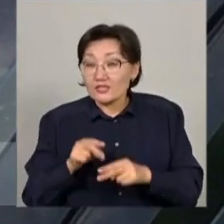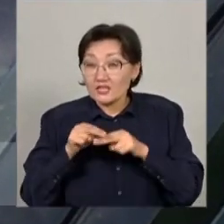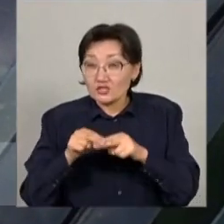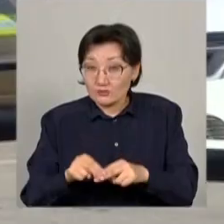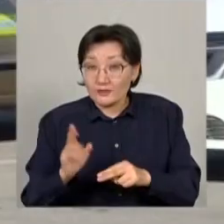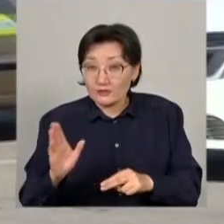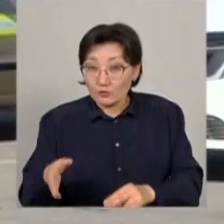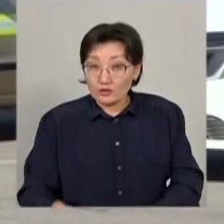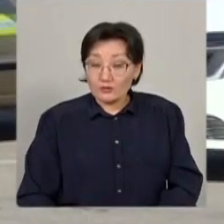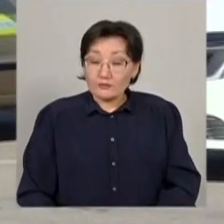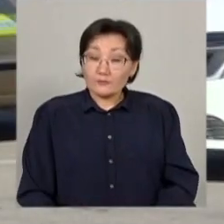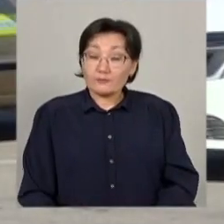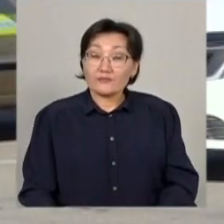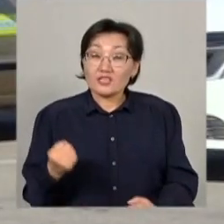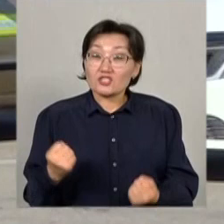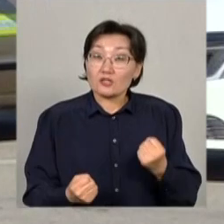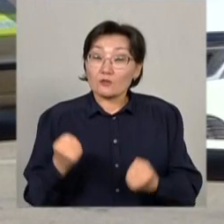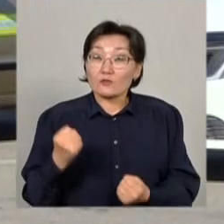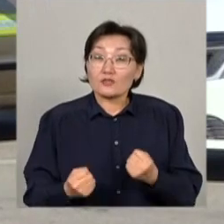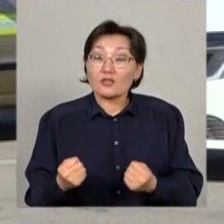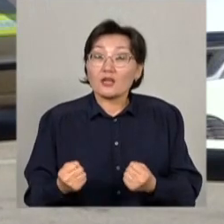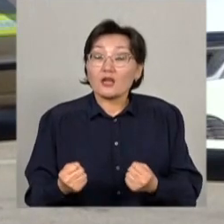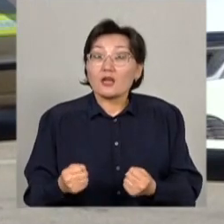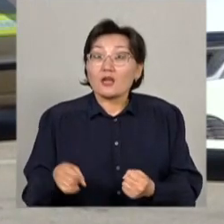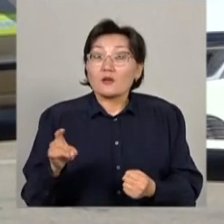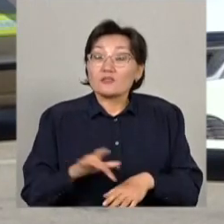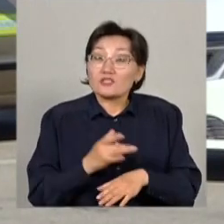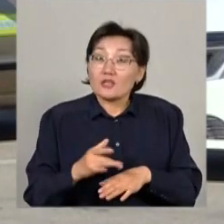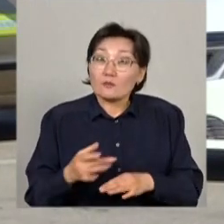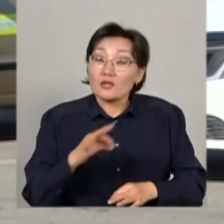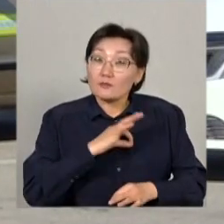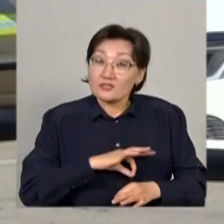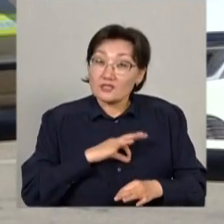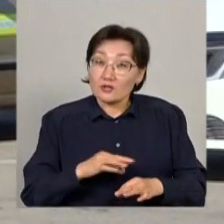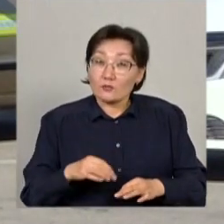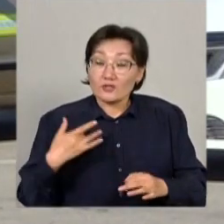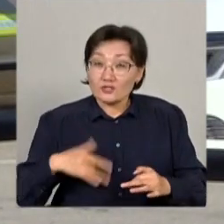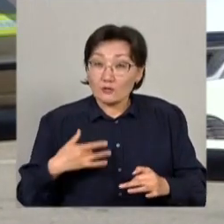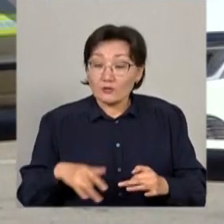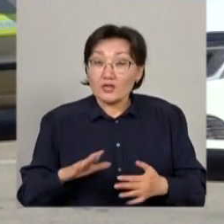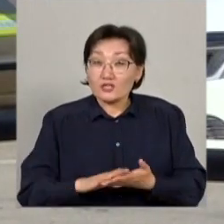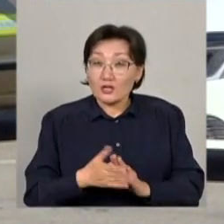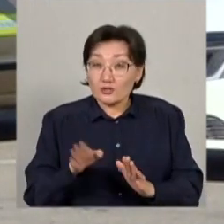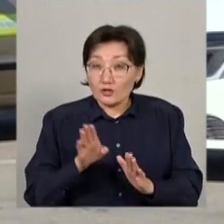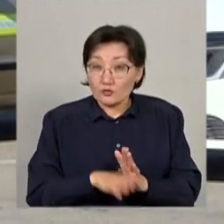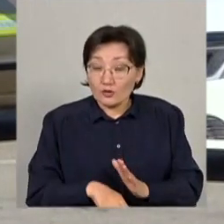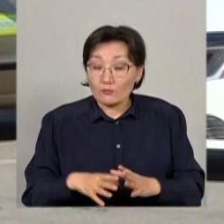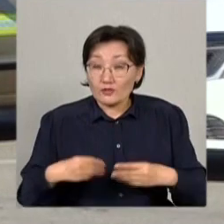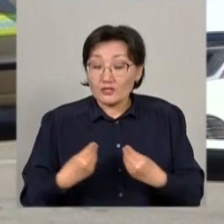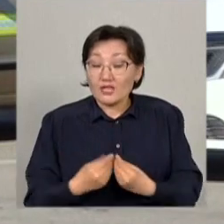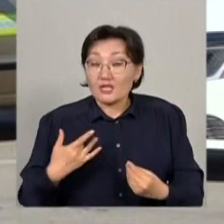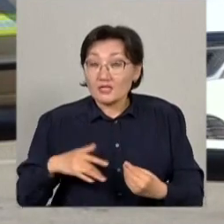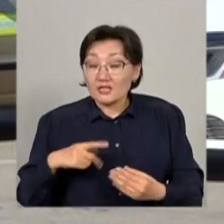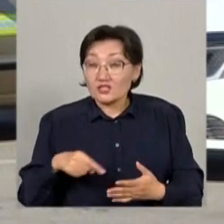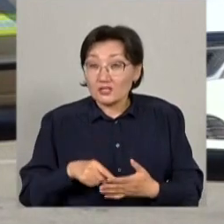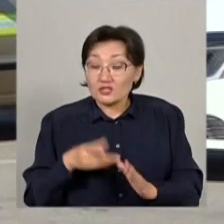түседі. Автокөліктерден түскен пайда мысалға сервиске осы Тараздағы мұқтаж жандарға Таразға жұмсалатын болады